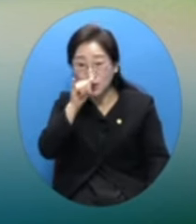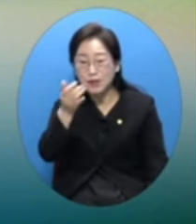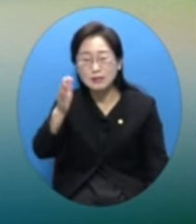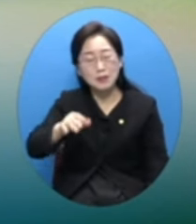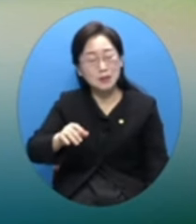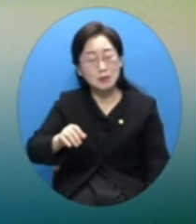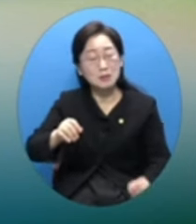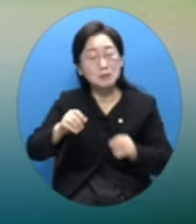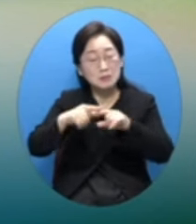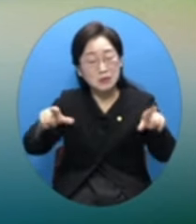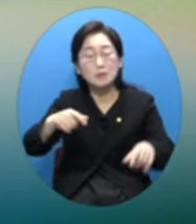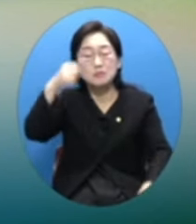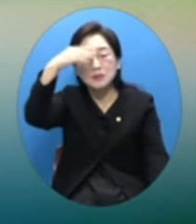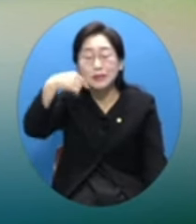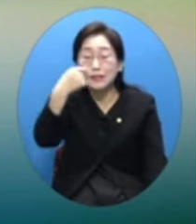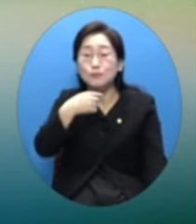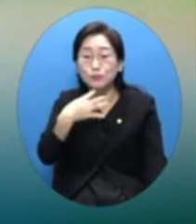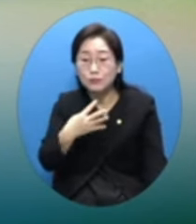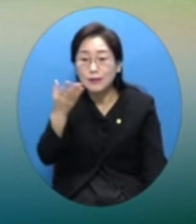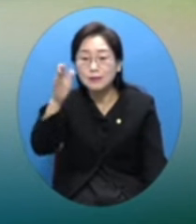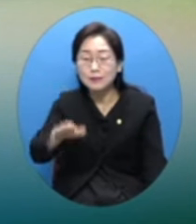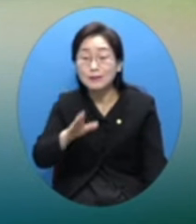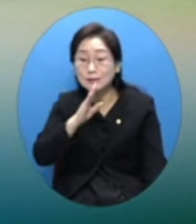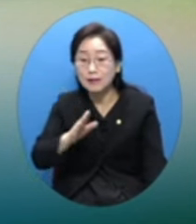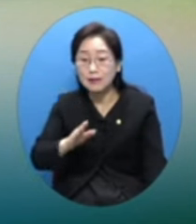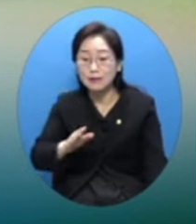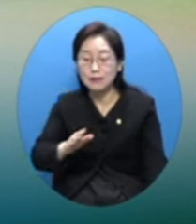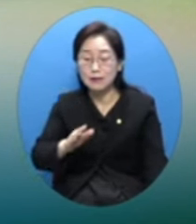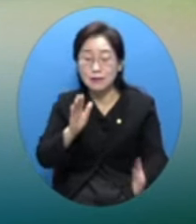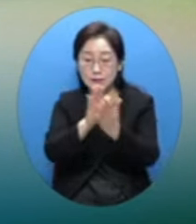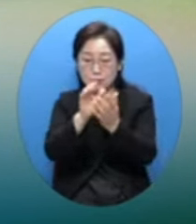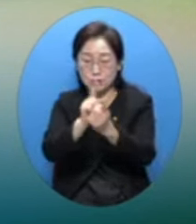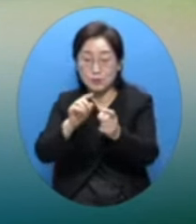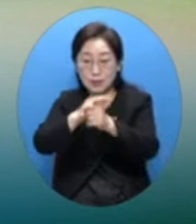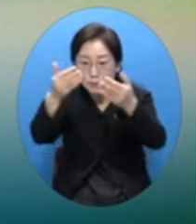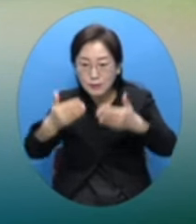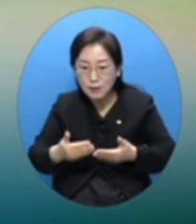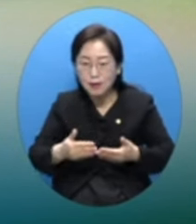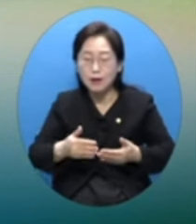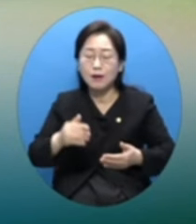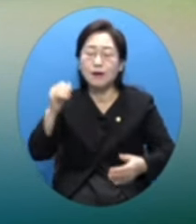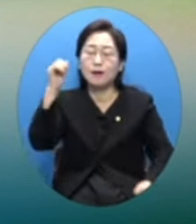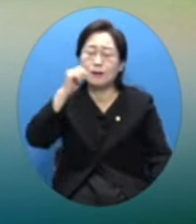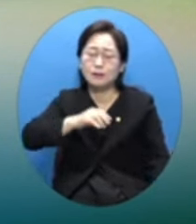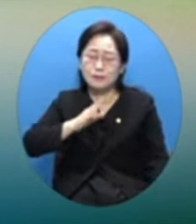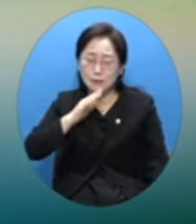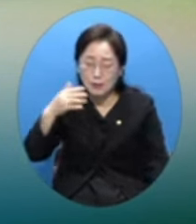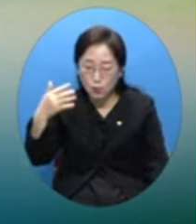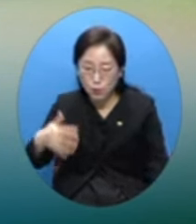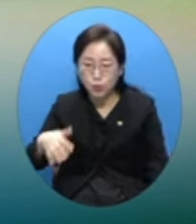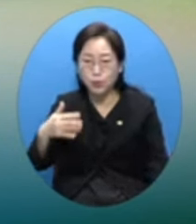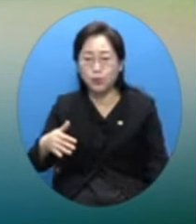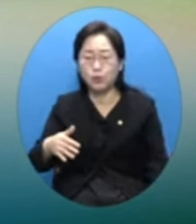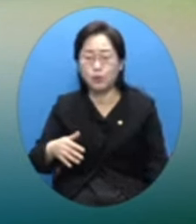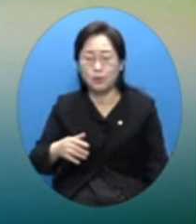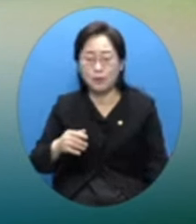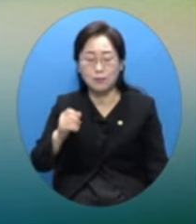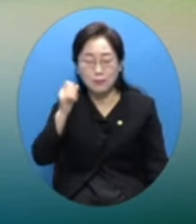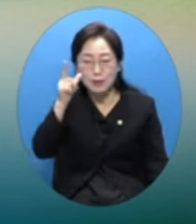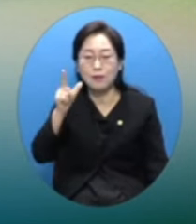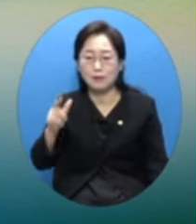그것은 그저 말뿐입니다 하지만 실제로 그 사랑을 받아보면 그것이 정말로 대단한 것이라는 것을 알게